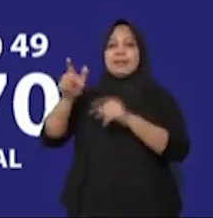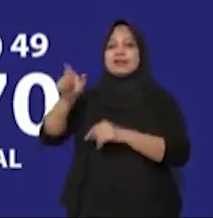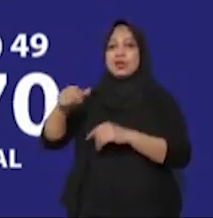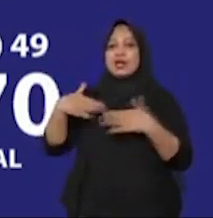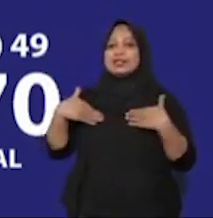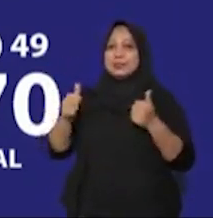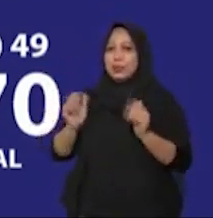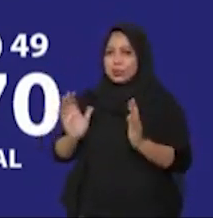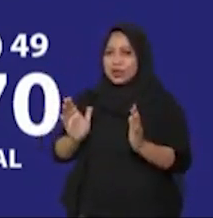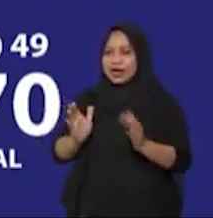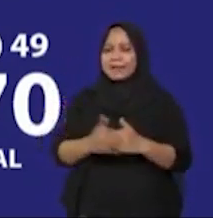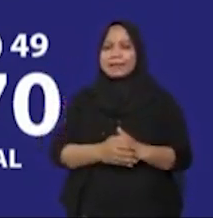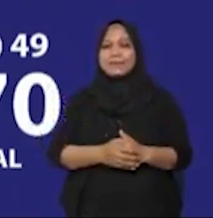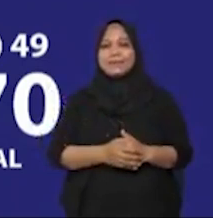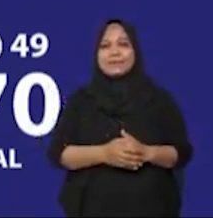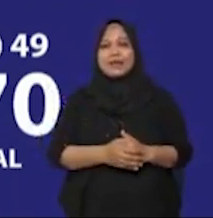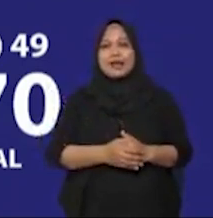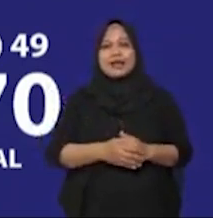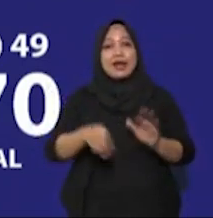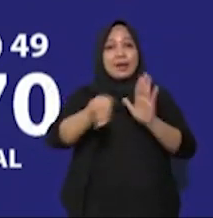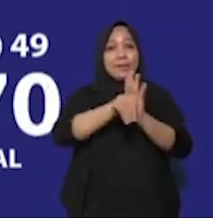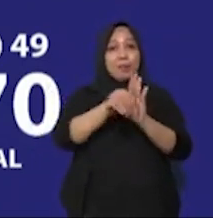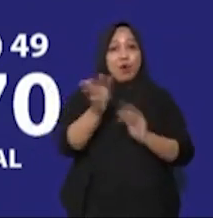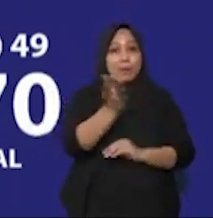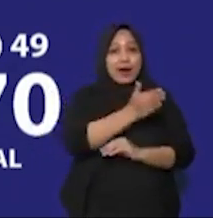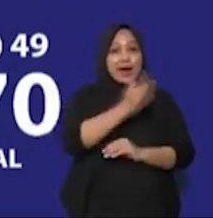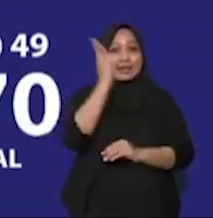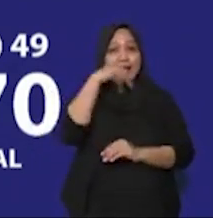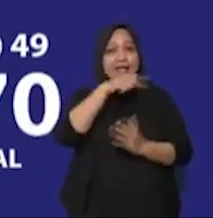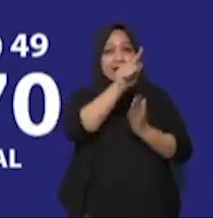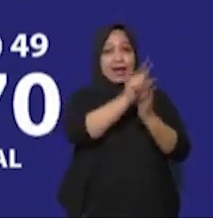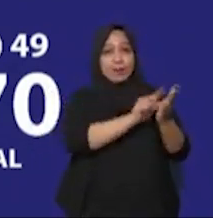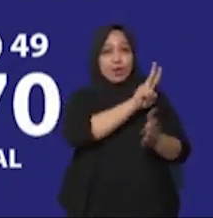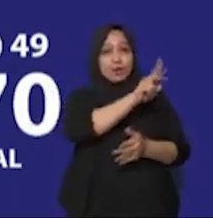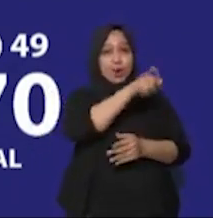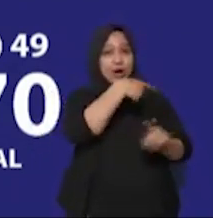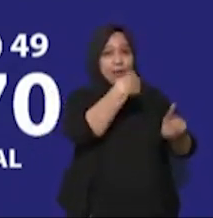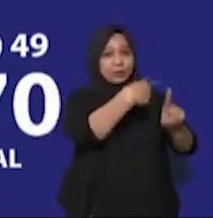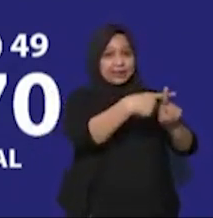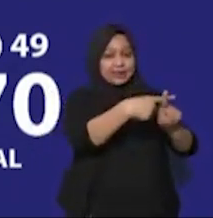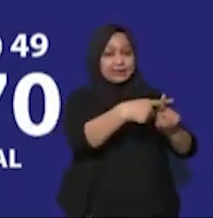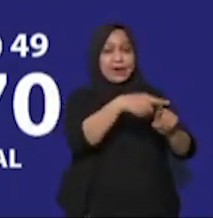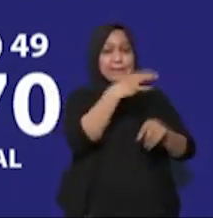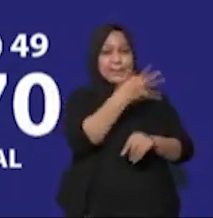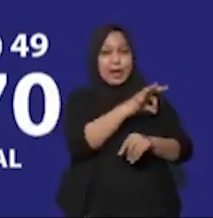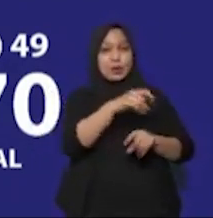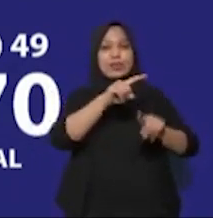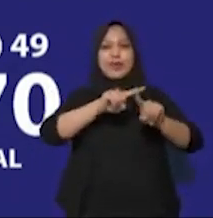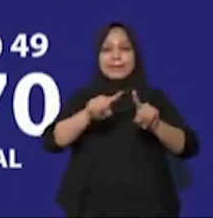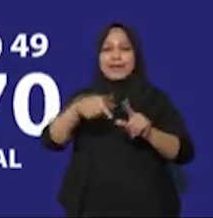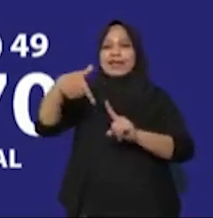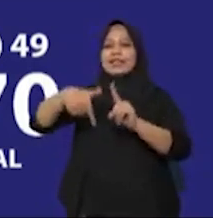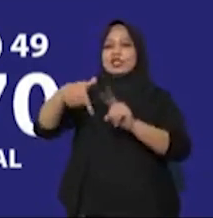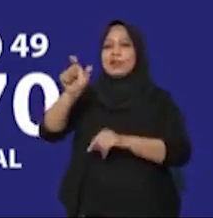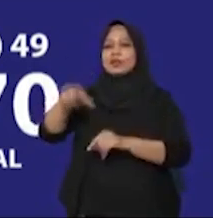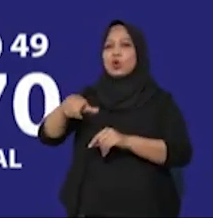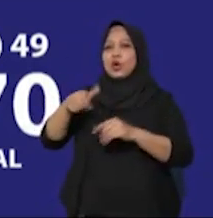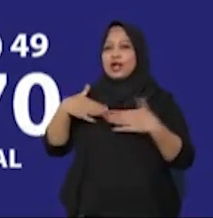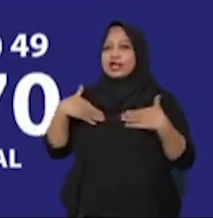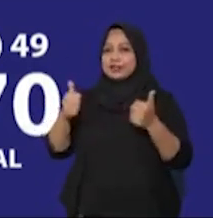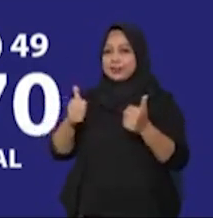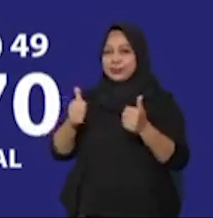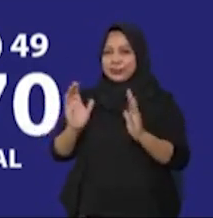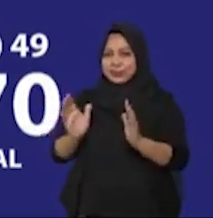sembuh kemudian kita lihat Papua Barat hari ini melaporkan dua orang kasus baru Namun ada 17 kasus yang